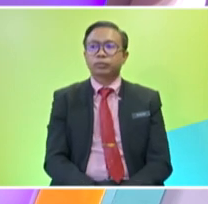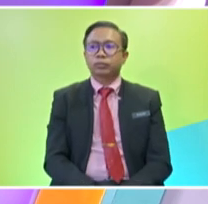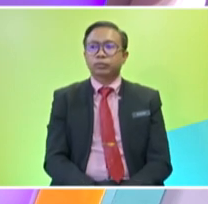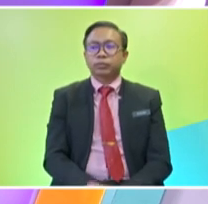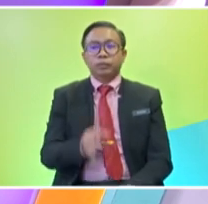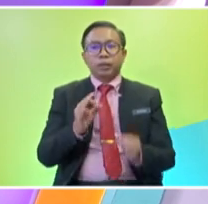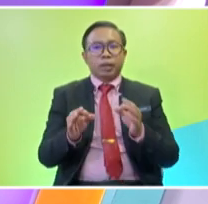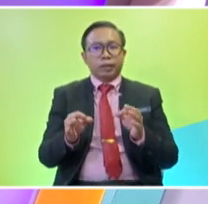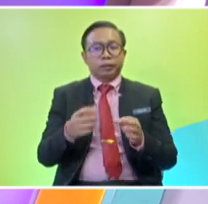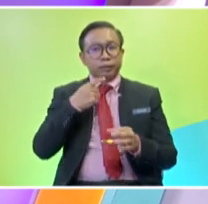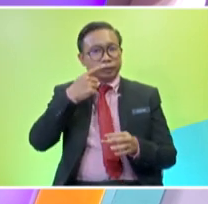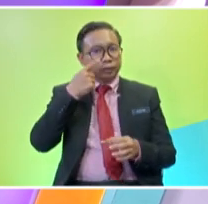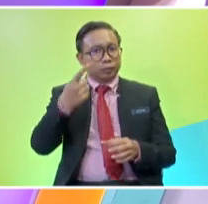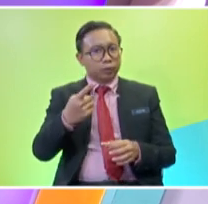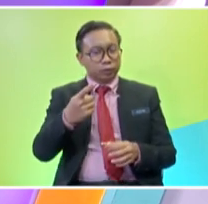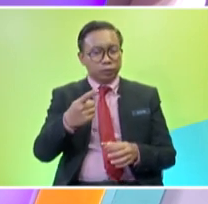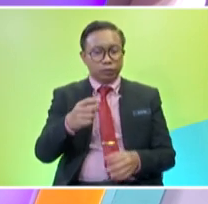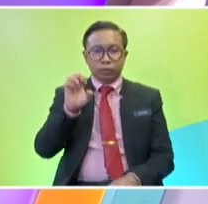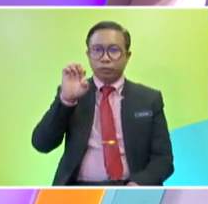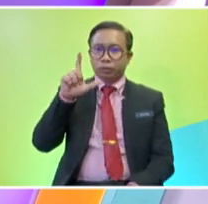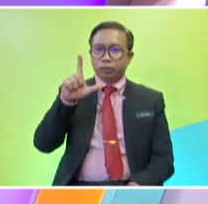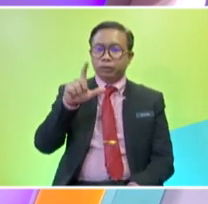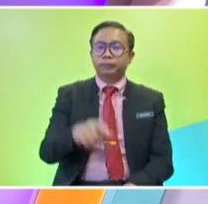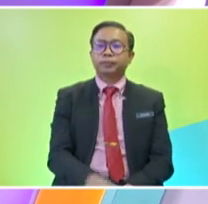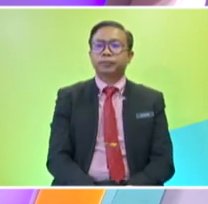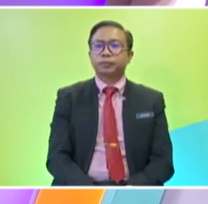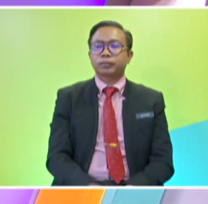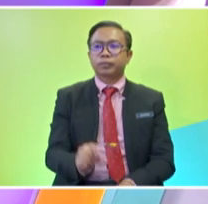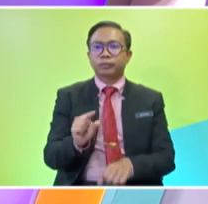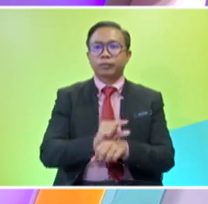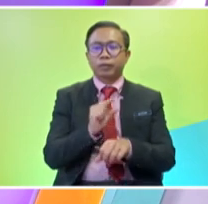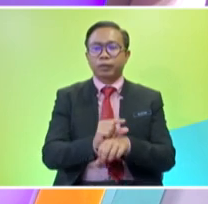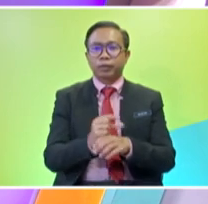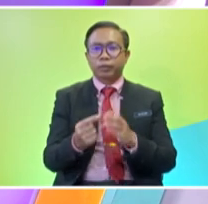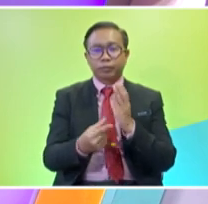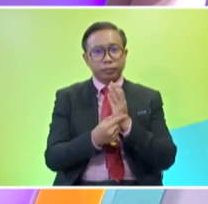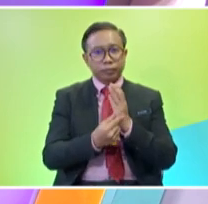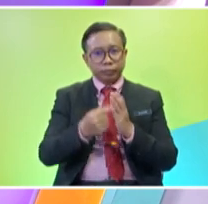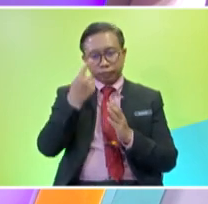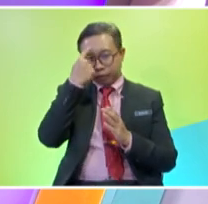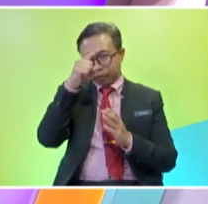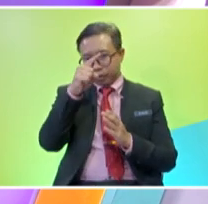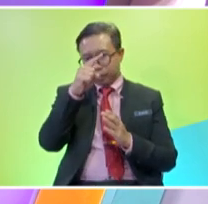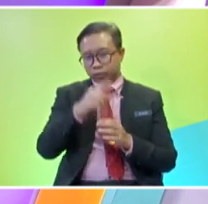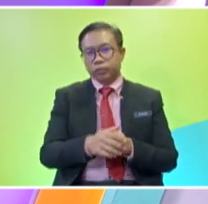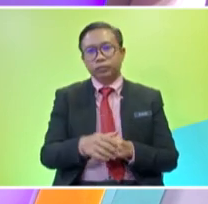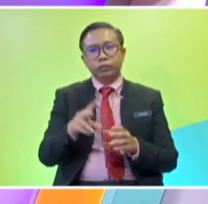tentang asal elektrik yang menggunakan bakery tetapi untuk menggunakan